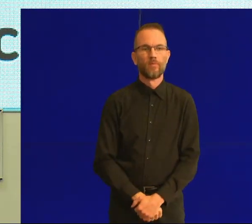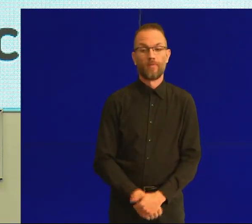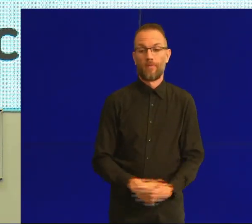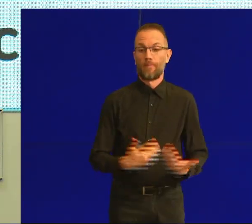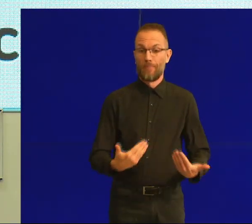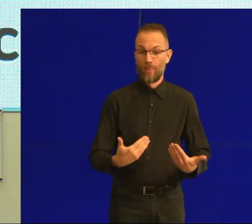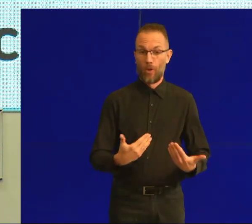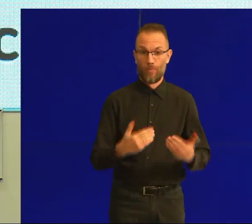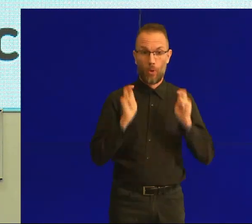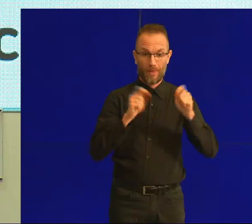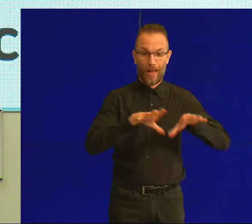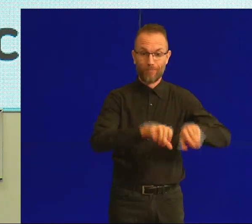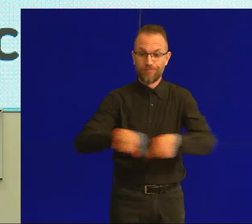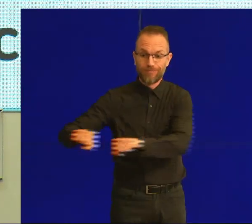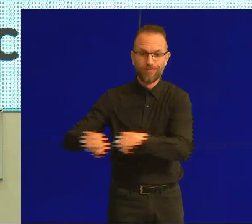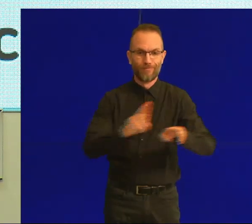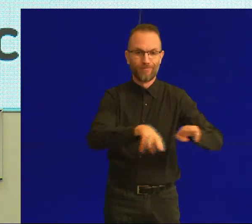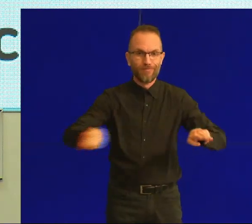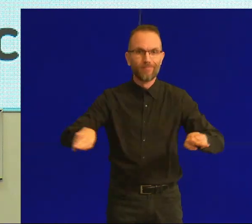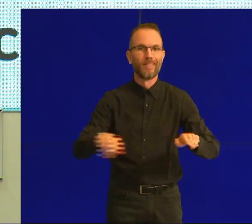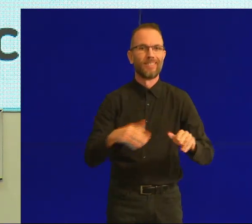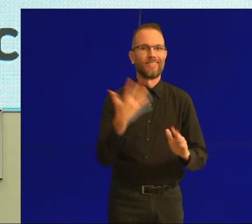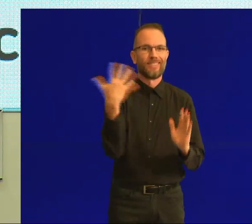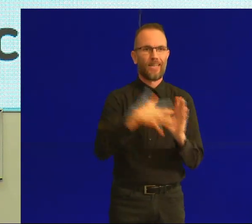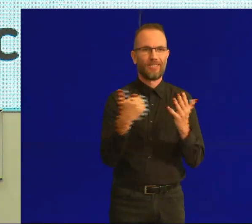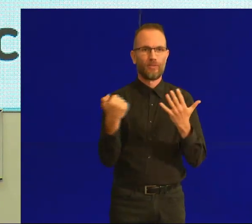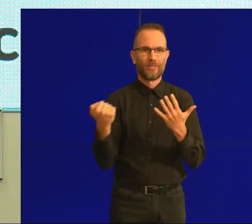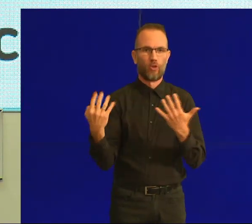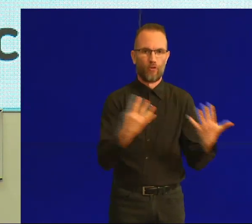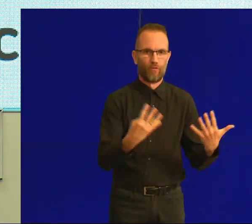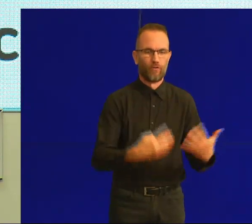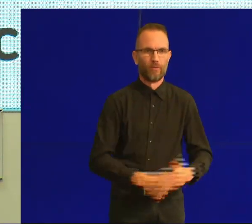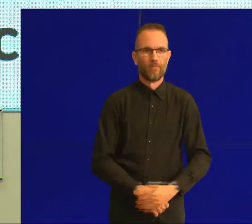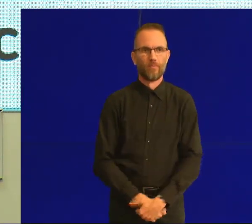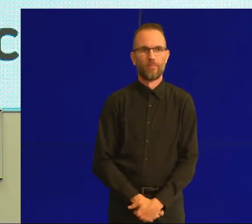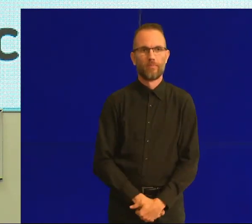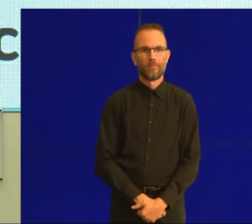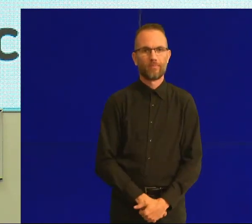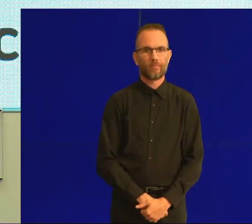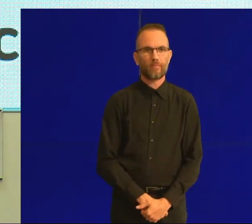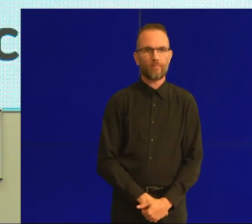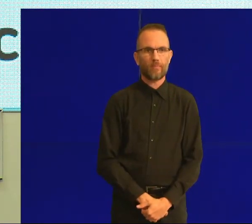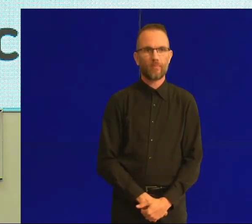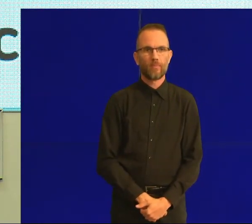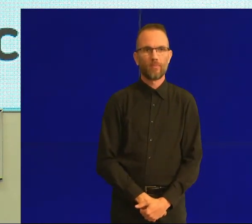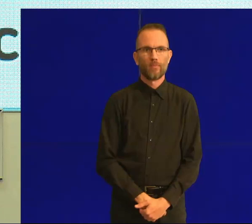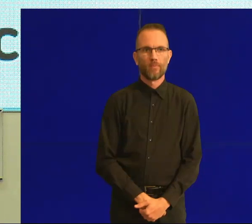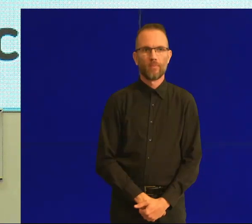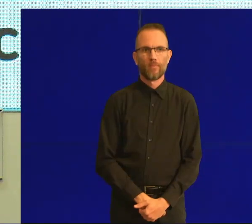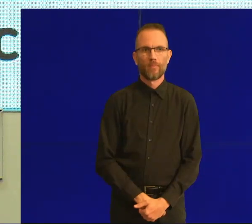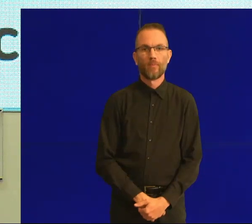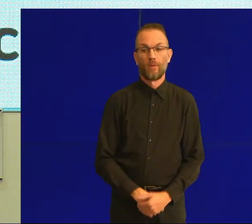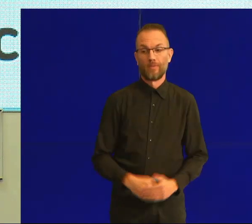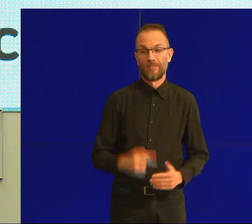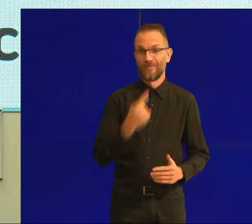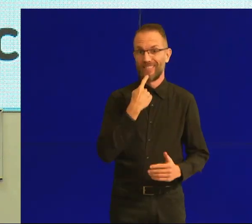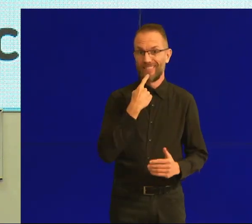hospitalisées dans le cadre d'une infection à coronavirus c'est une diminution de 90 2 par rapport à hier